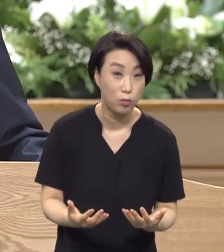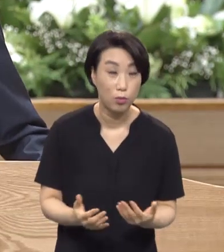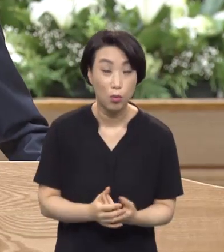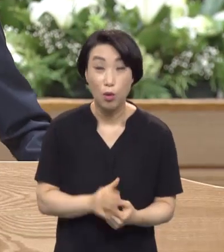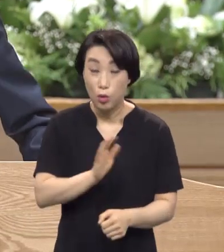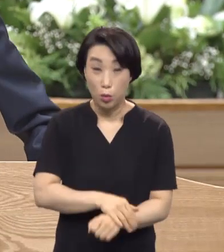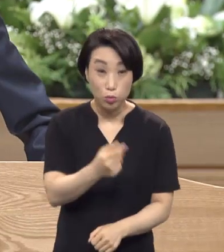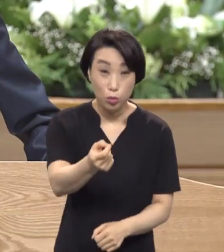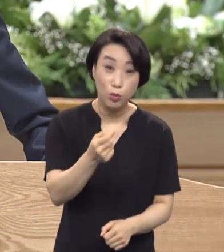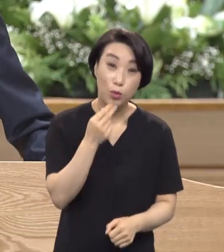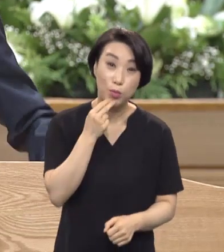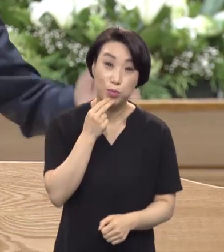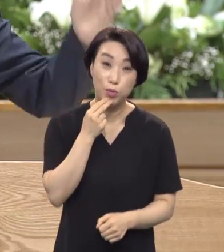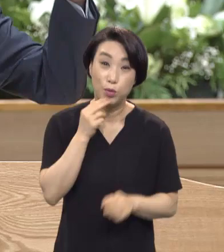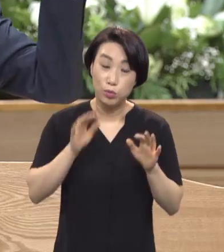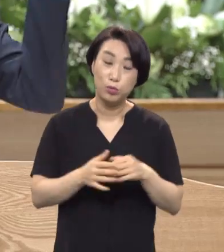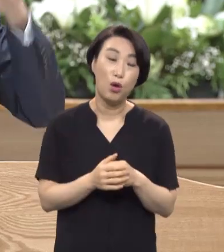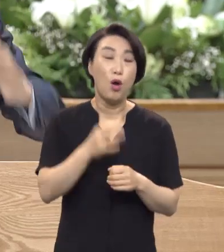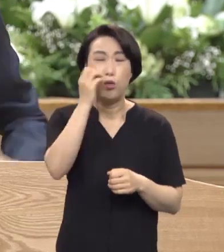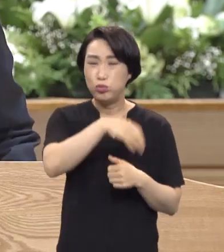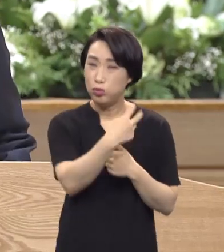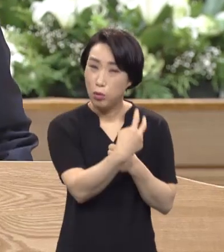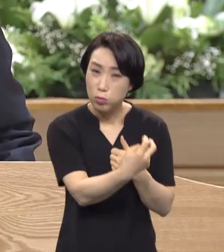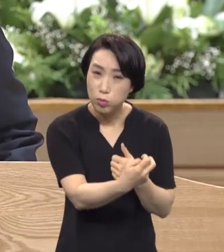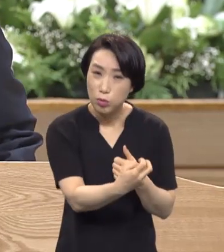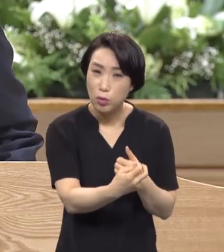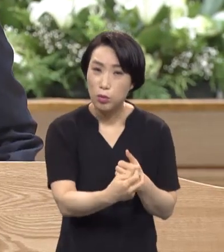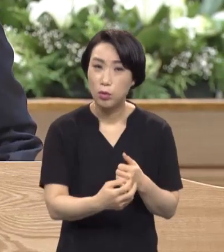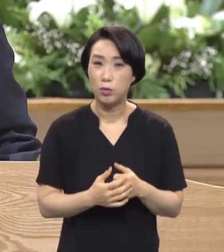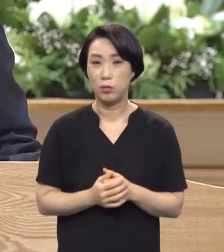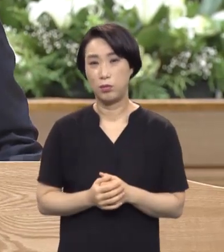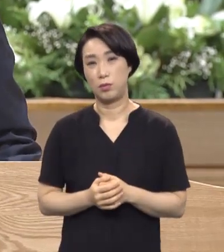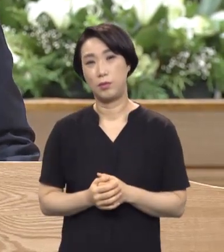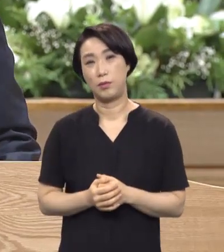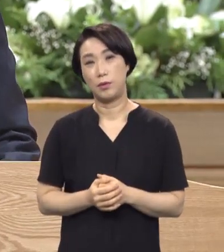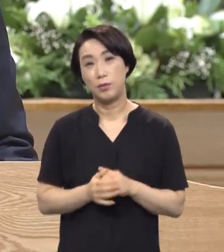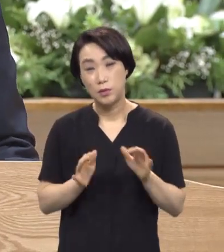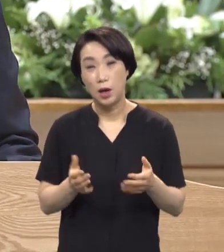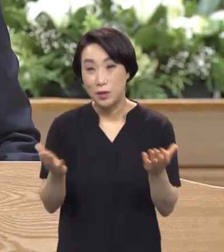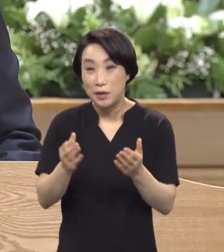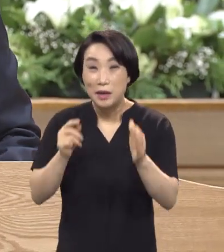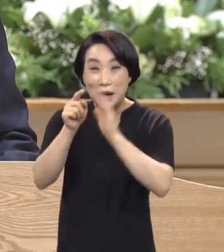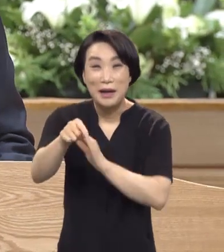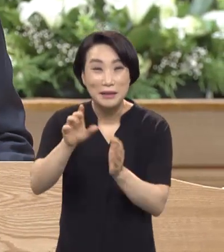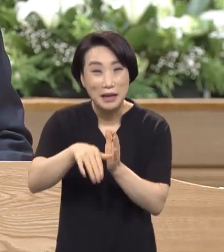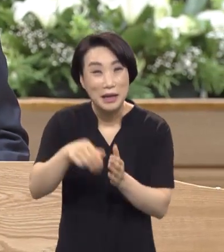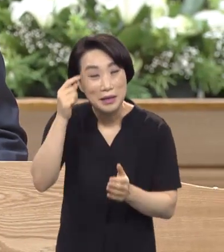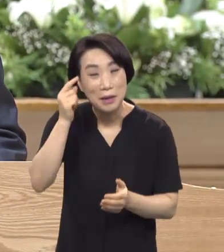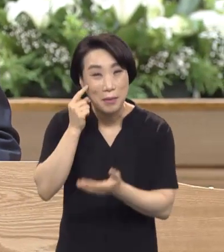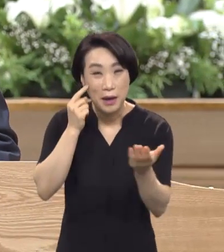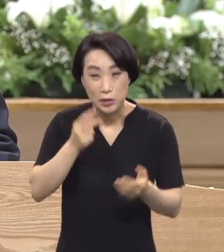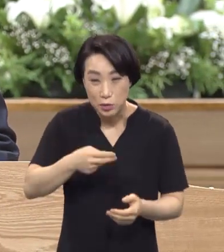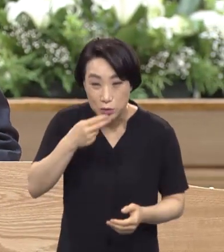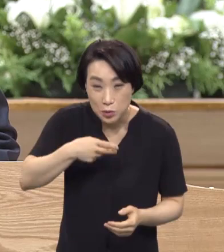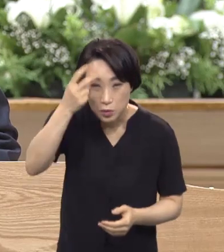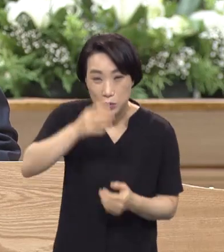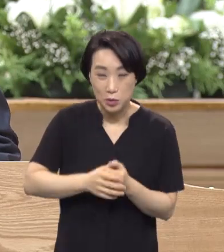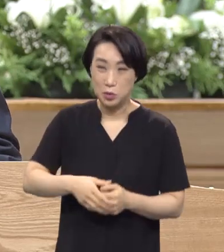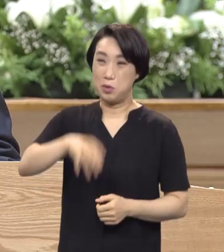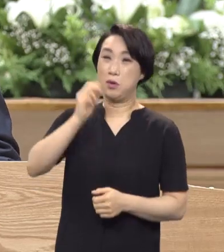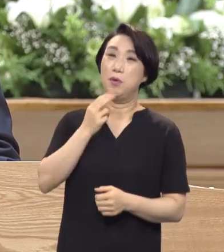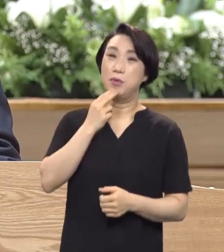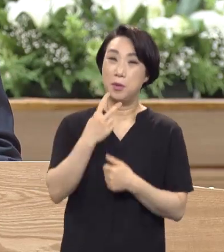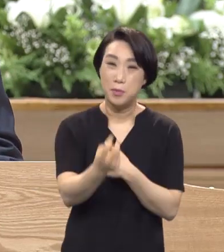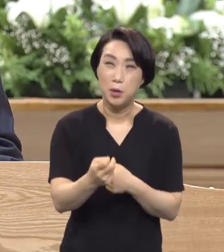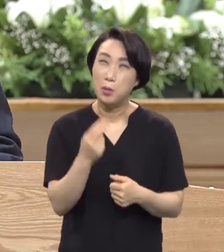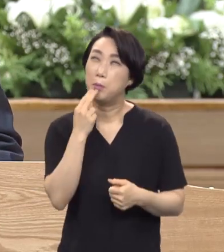아무 잘못은 일 없어. 근데 그냥 미워한다 이 말이오. 응? 직장에 가도 보세요. 술 안 먹는다고 미워하고 담배